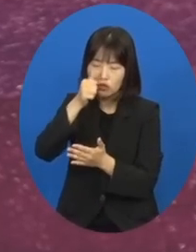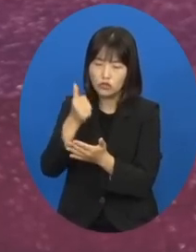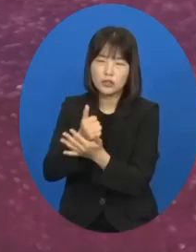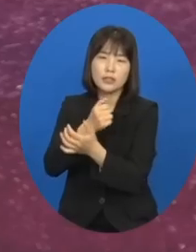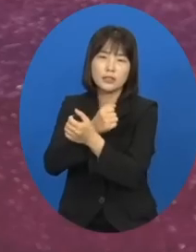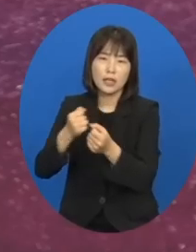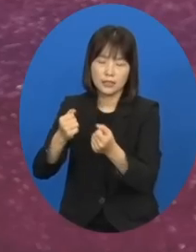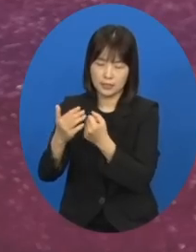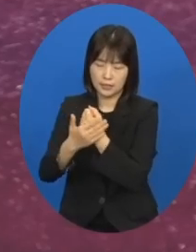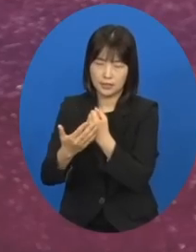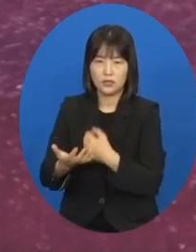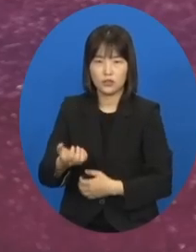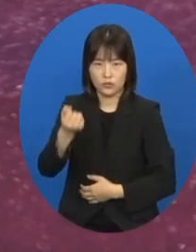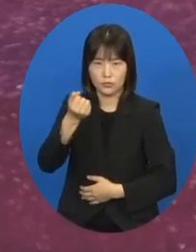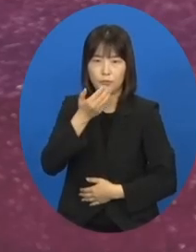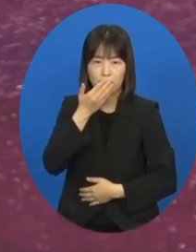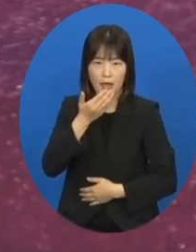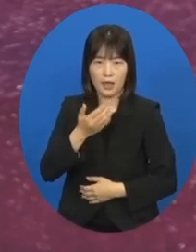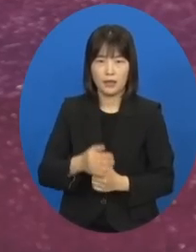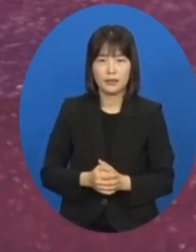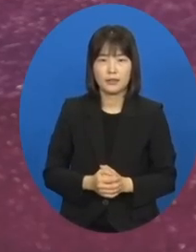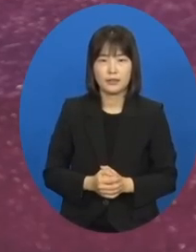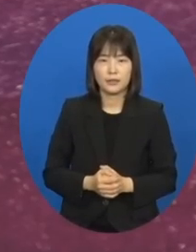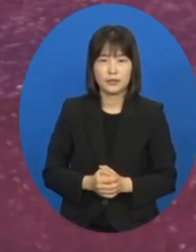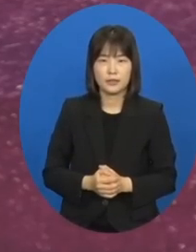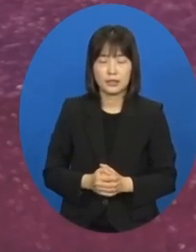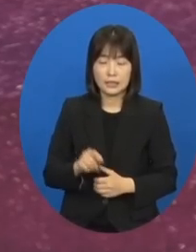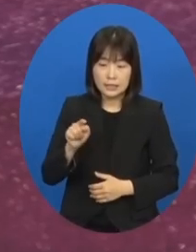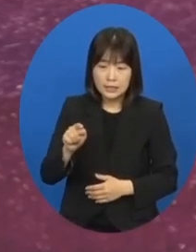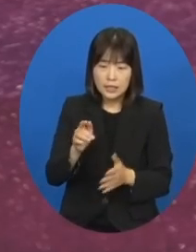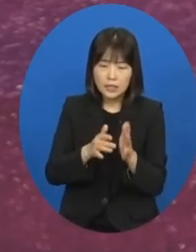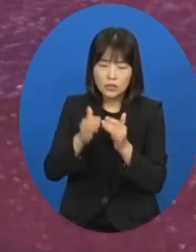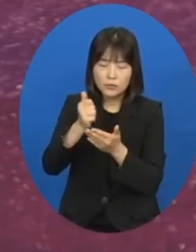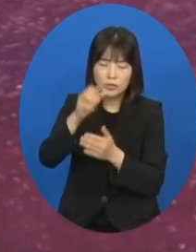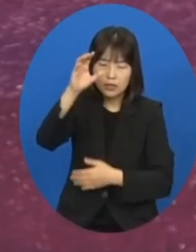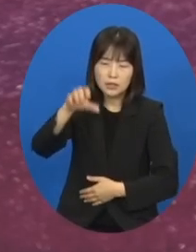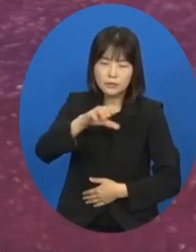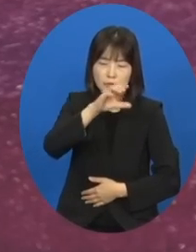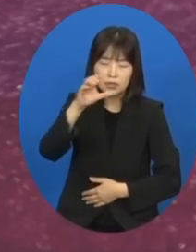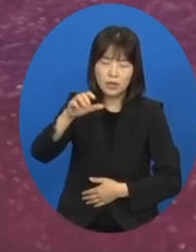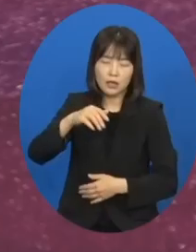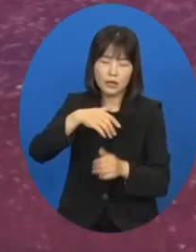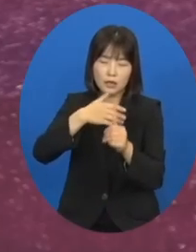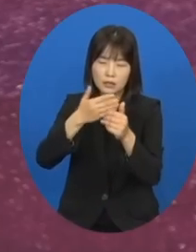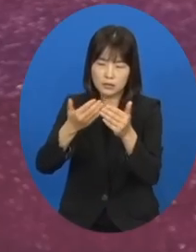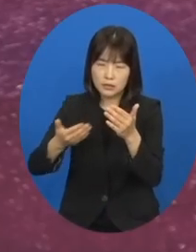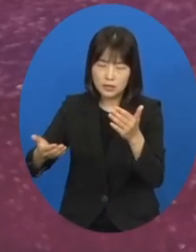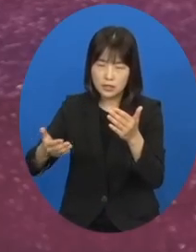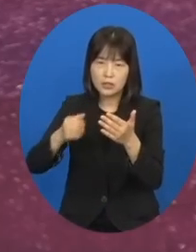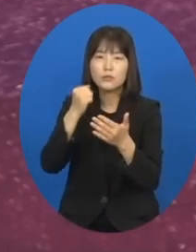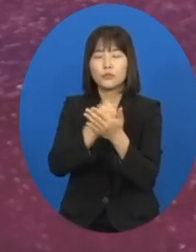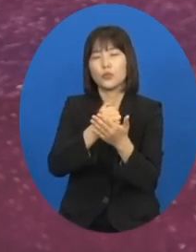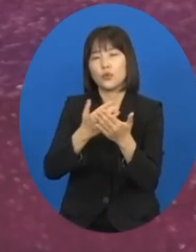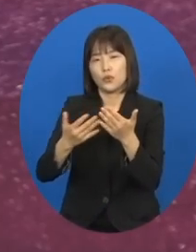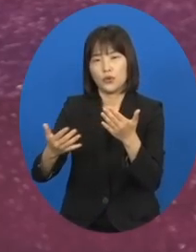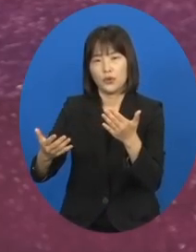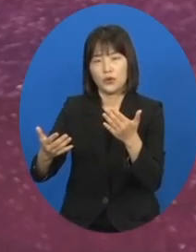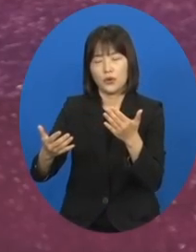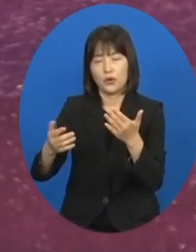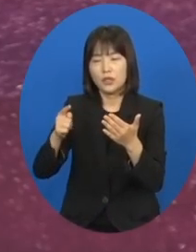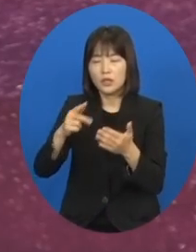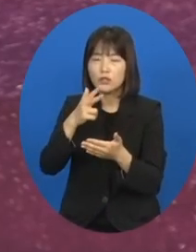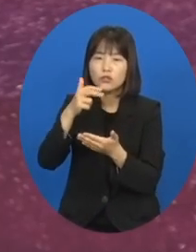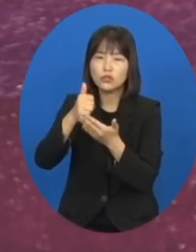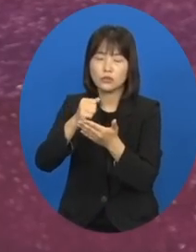누리게 된다는 것이죠 이것이 예수님께서 십자가에서 흘리신 보혈입니다 이것이 주님의 피의 능력인